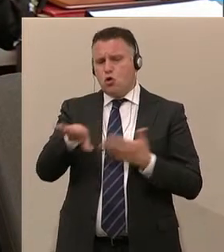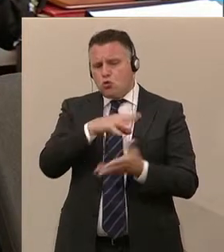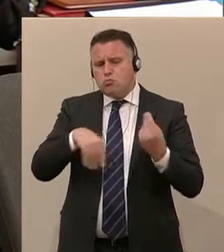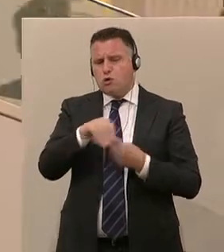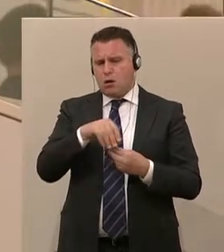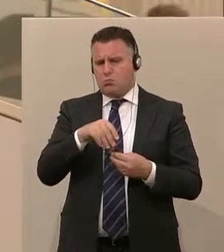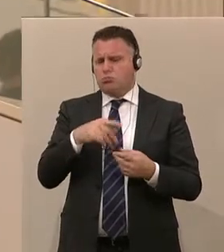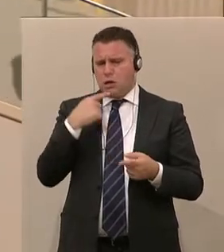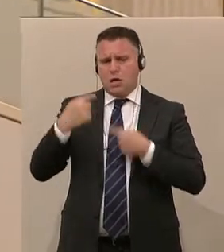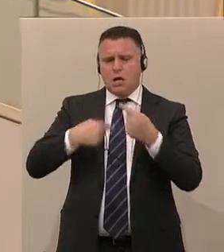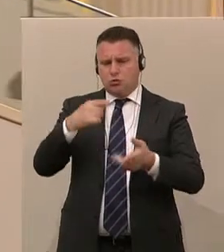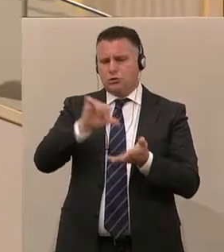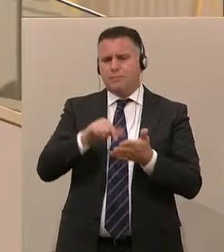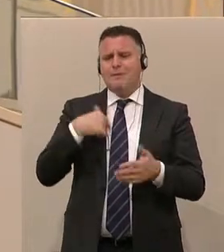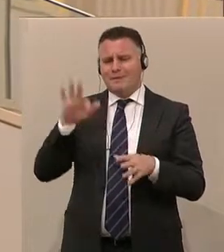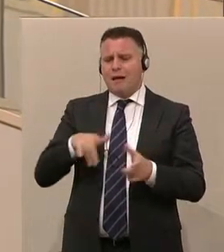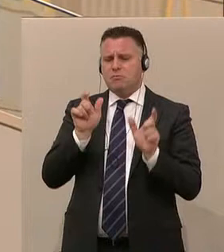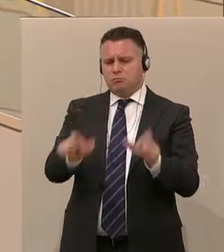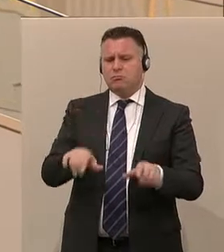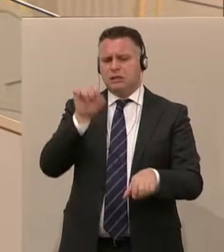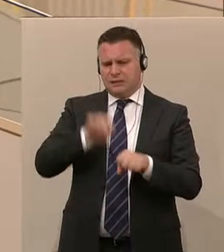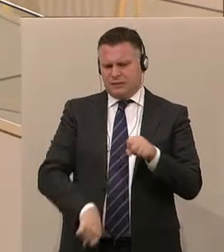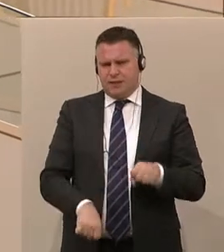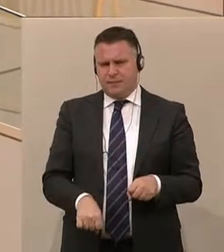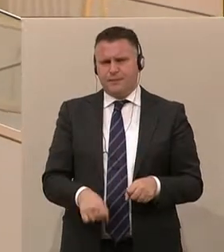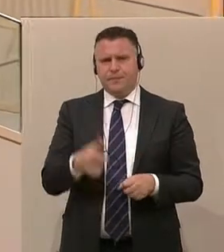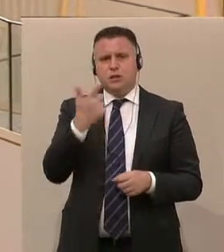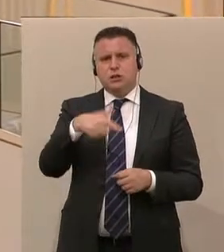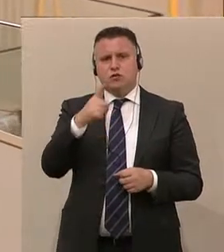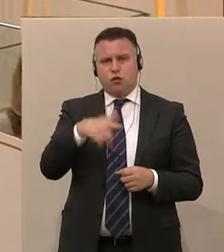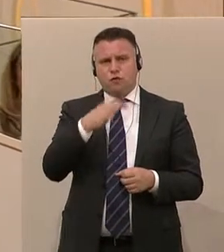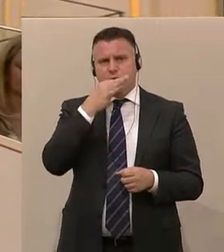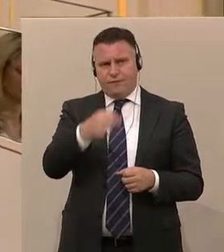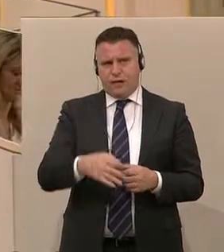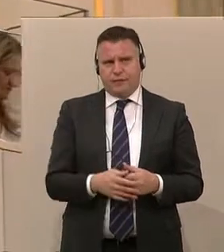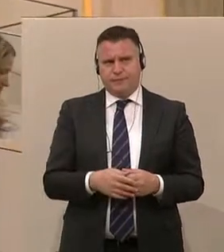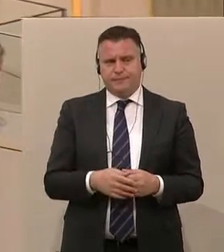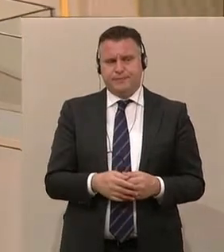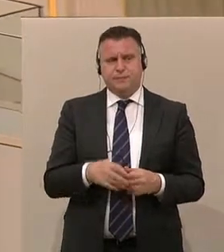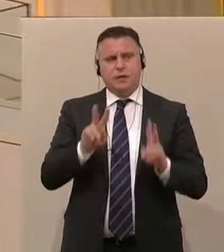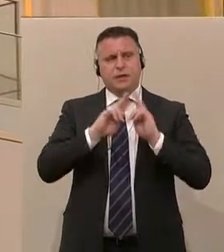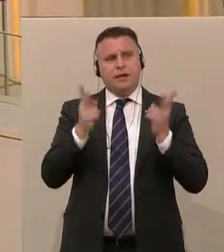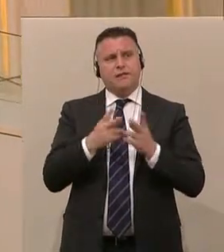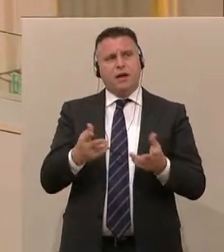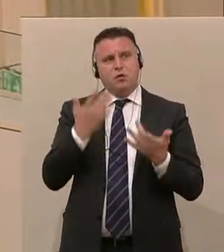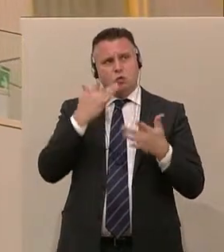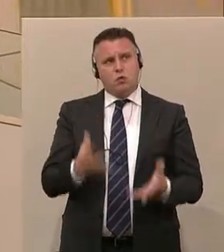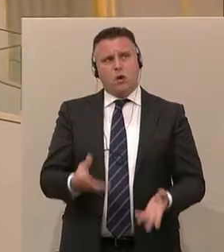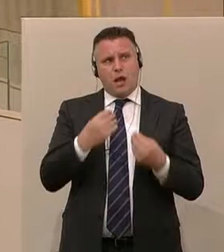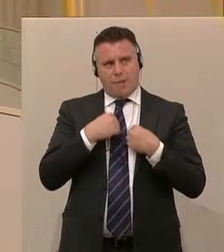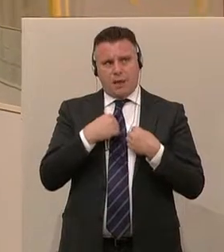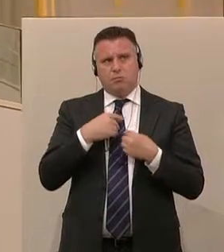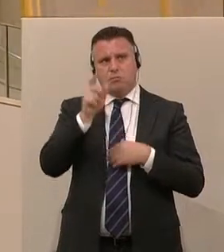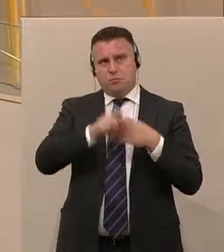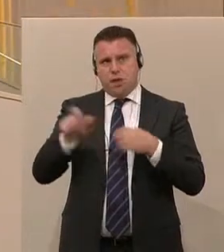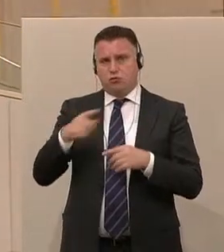mit dem historischen Zentrum zu erzwingen. Zur Frage 22. Die für das Weltkulturerbe in der Stadt Wien